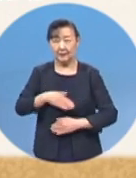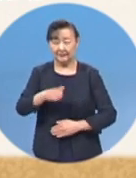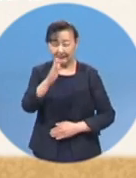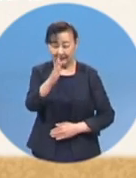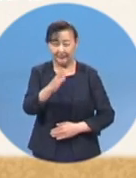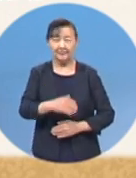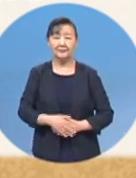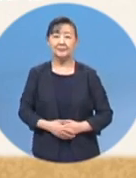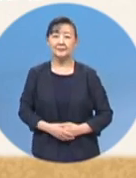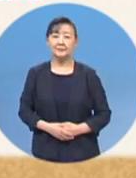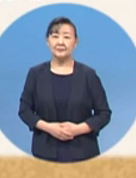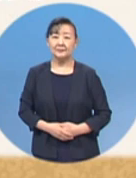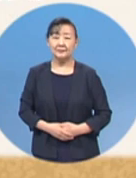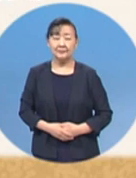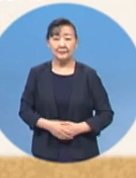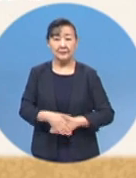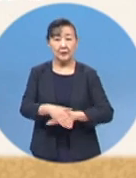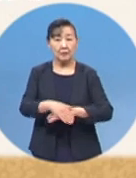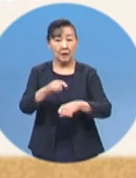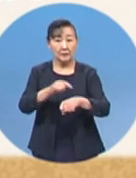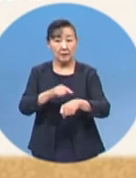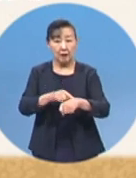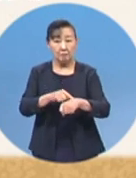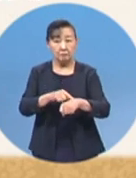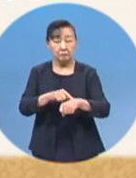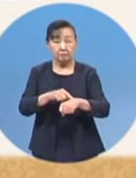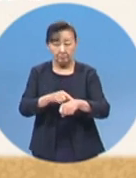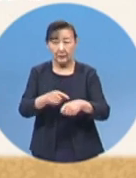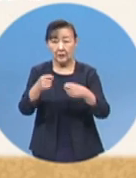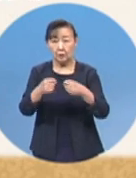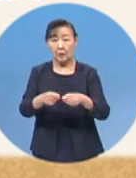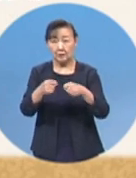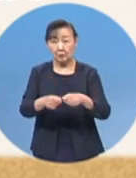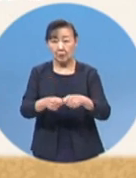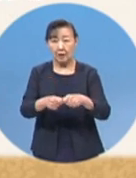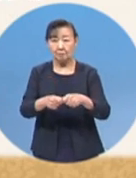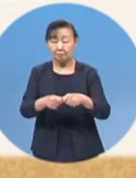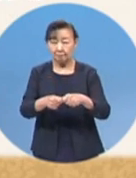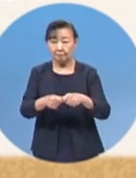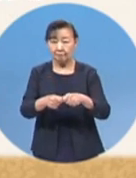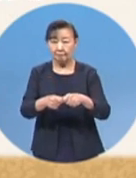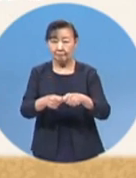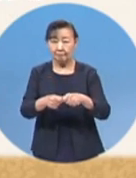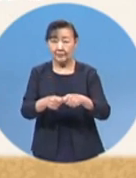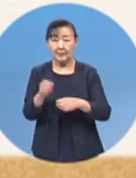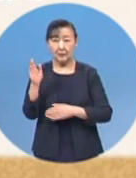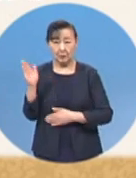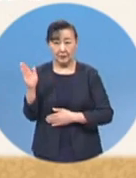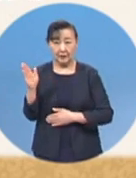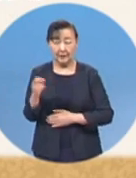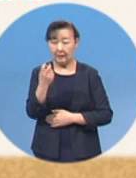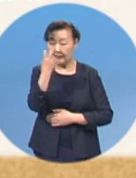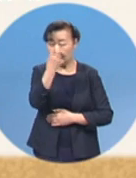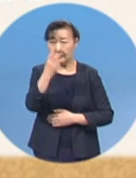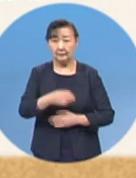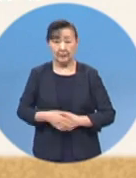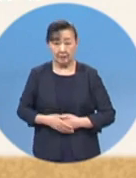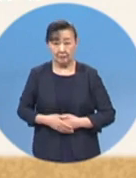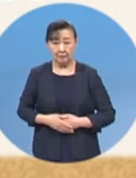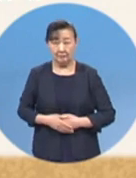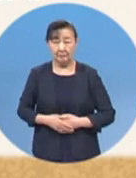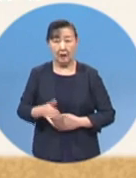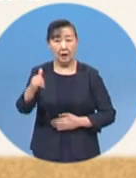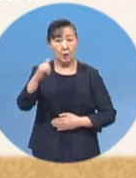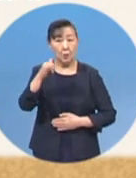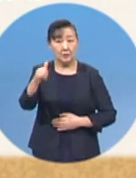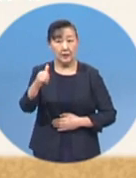。受付時間や予約方法など詳しくは千葉県追加接種センターで検索いただくか、コール